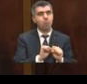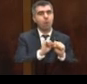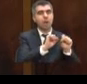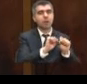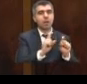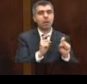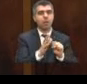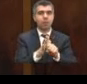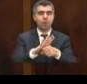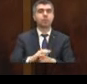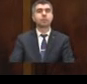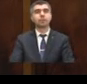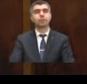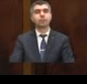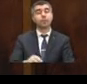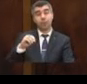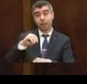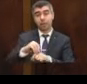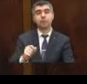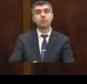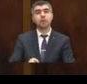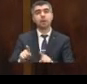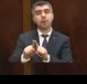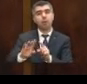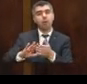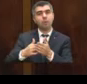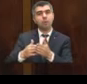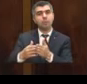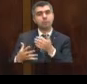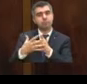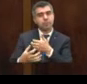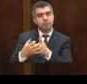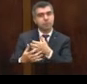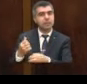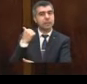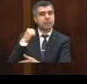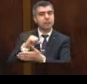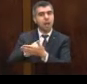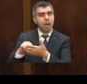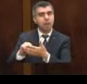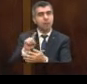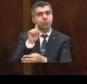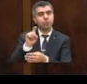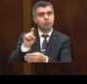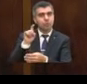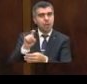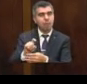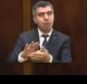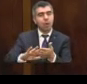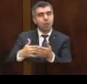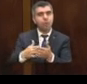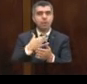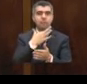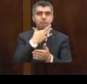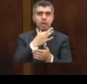كما ينبغي استثمار الإمكانيات والفرص الجبائية المتاحة على مستوى الجماعات الترابية بالتوسيط